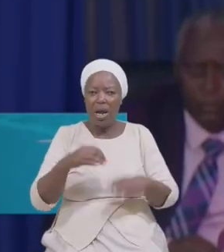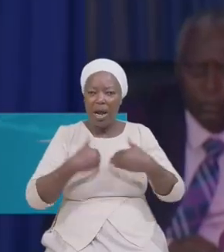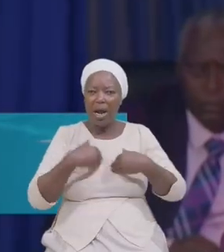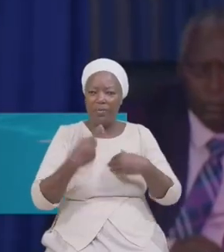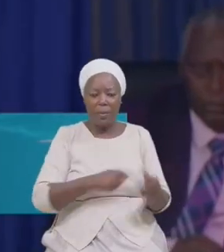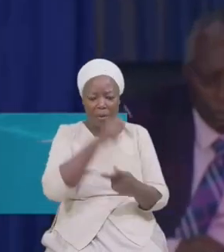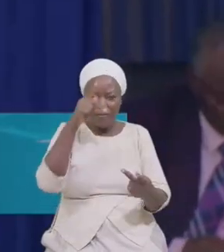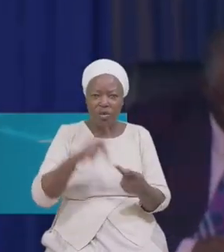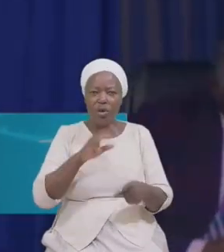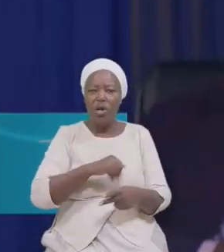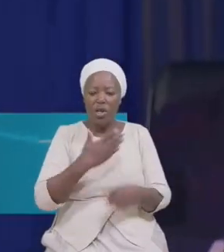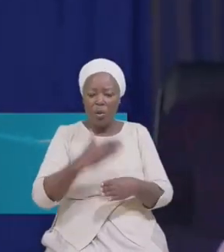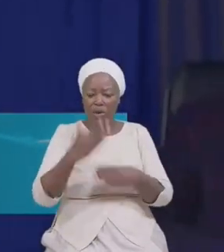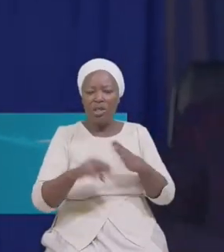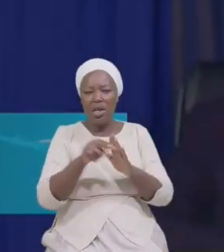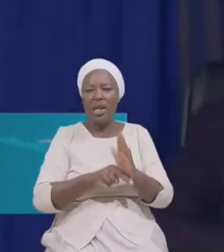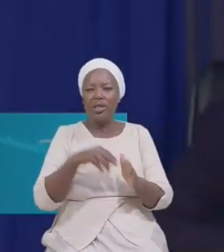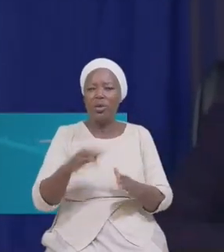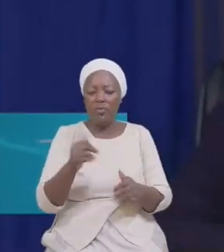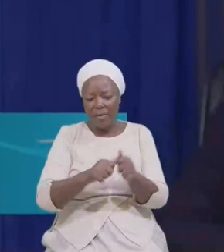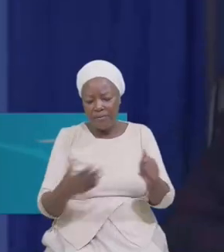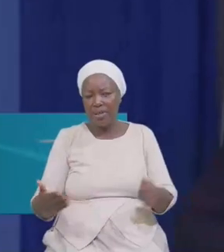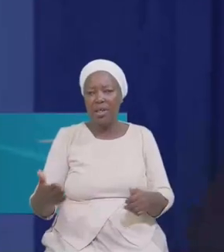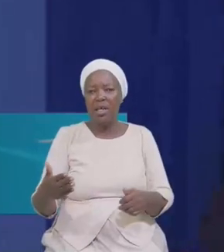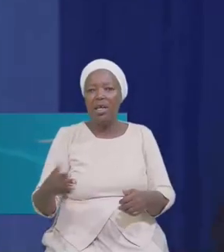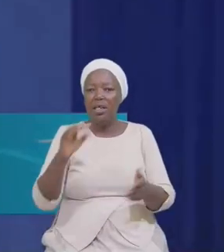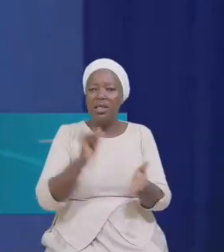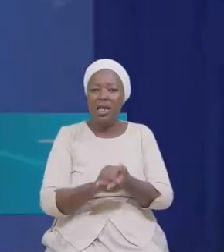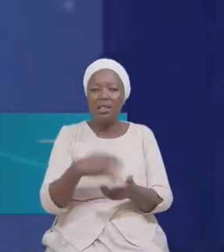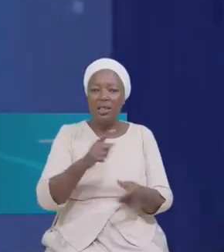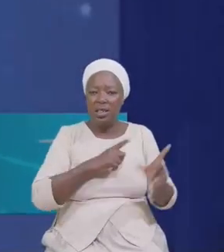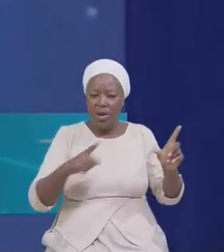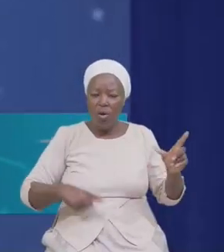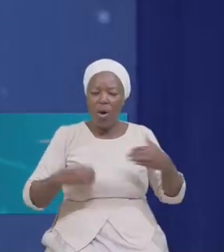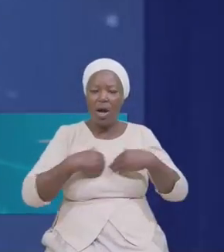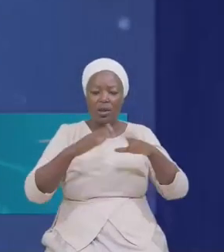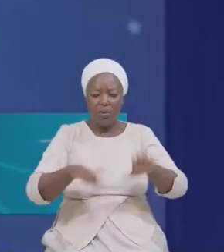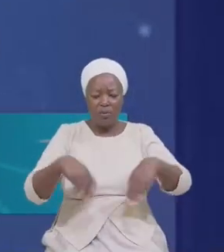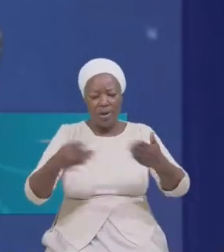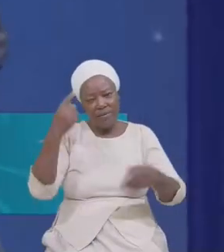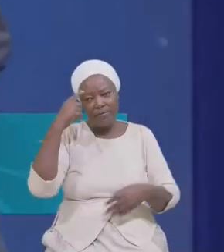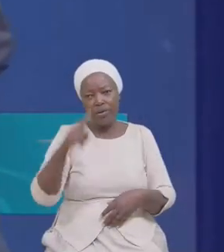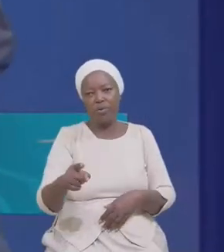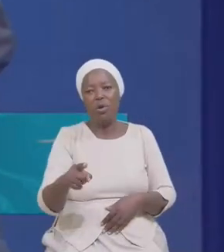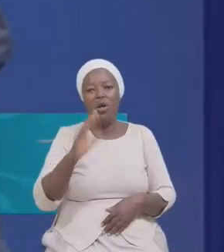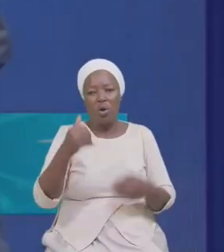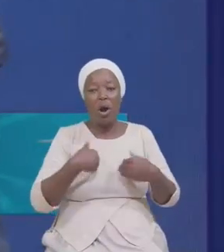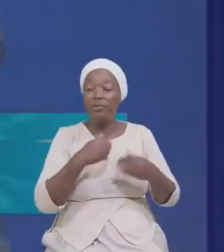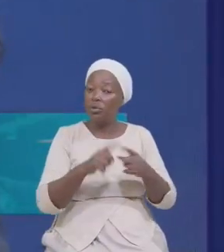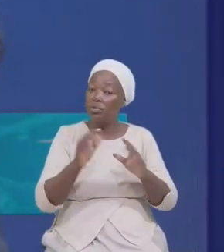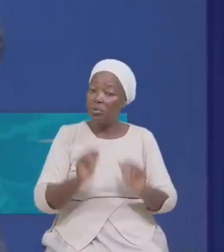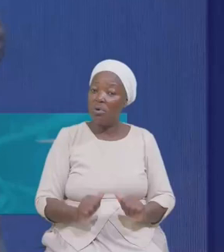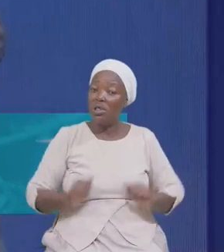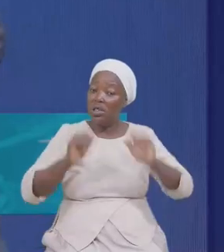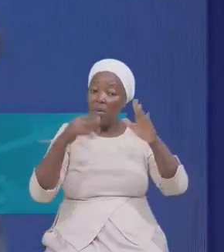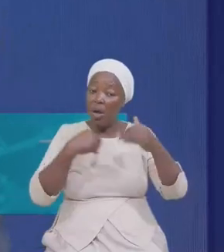la perfection, l'entièreté donc de tout ce que le Seigneur a pourvu pour toi. Donc il faut se consacrer, il faut